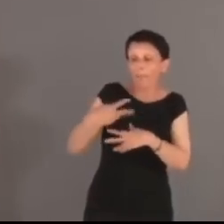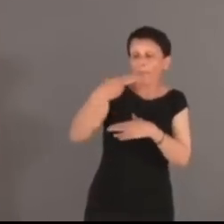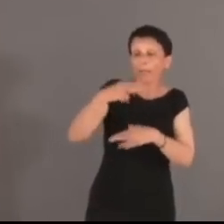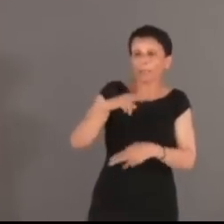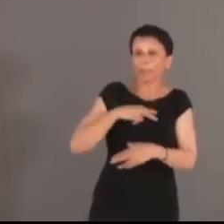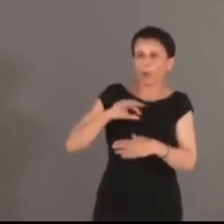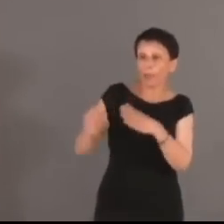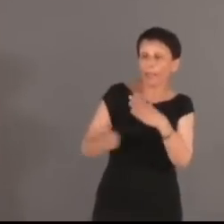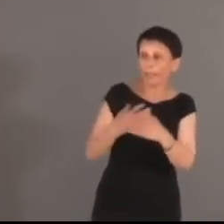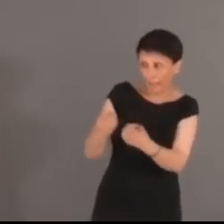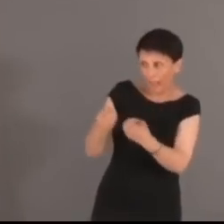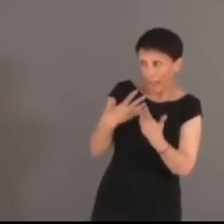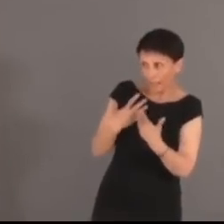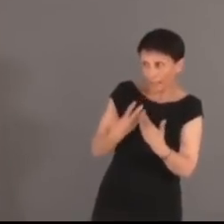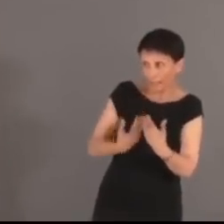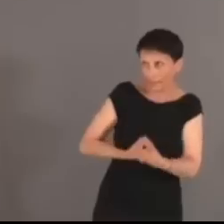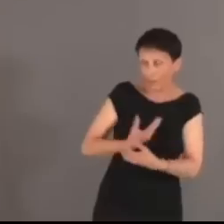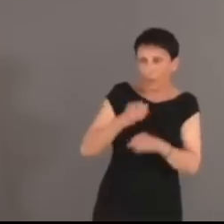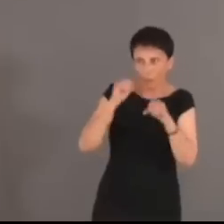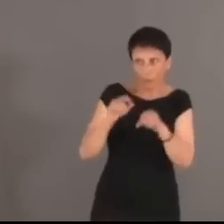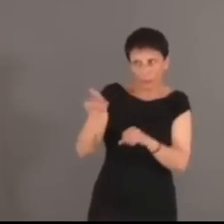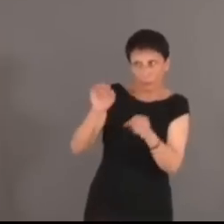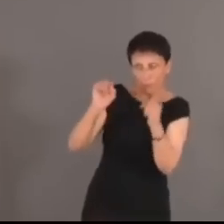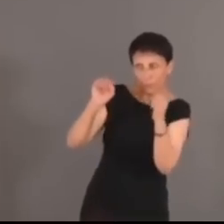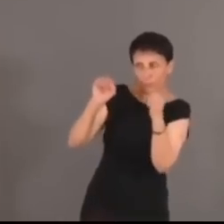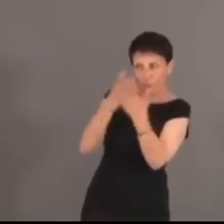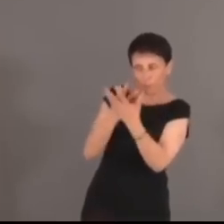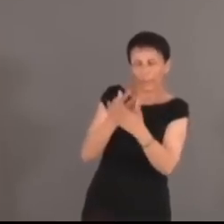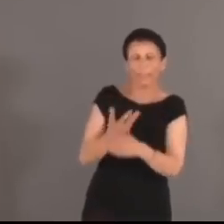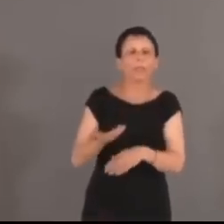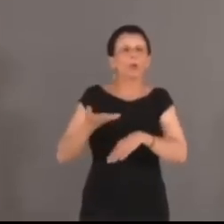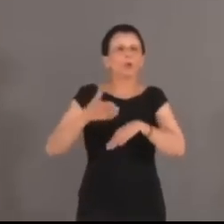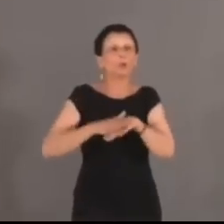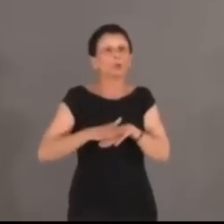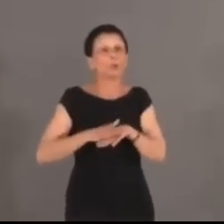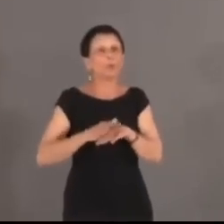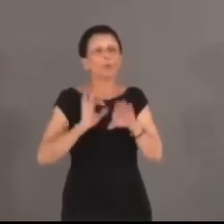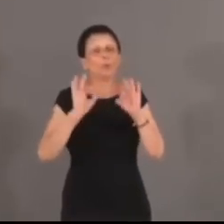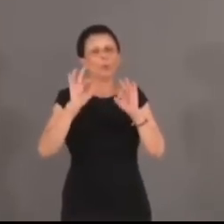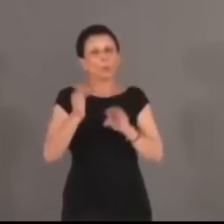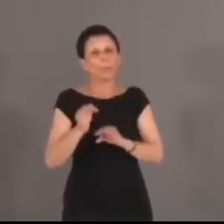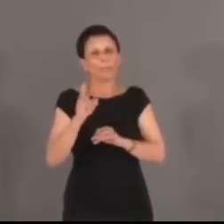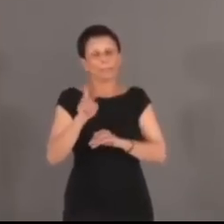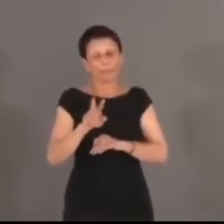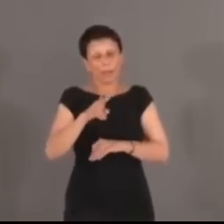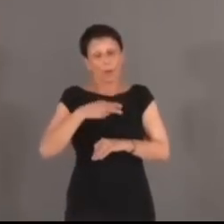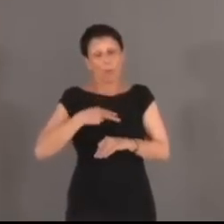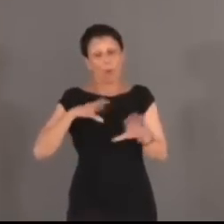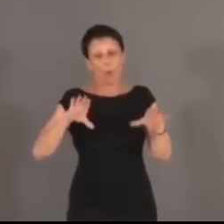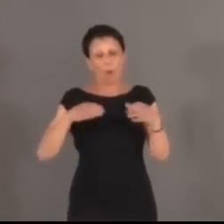terminer, va peut-être vous étonner parce que il est vrai que j'ai été le seul, au nom de mon groupe à l'époque,